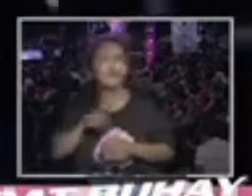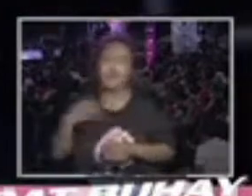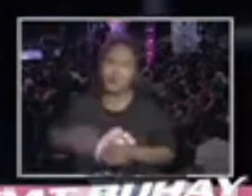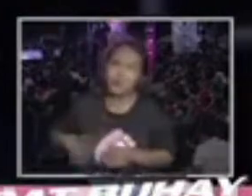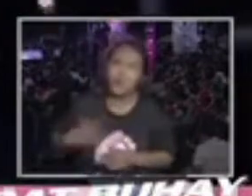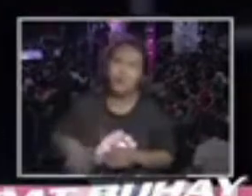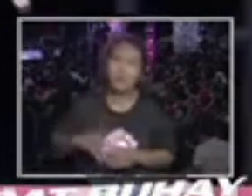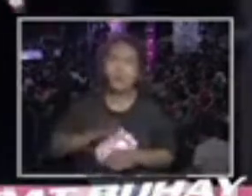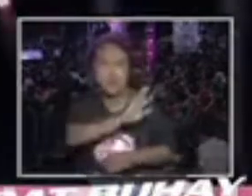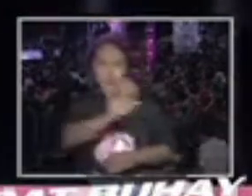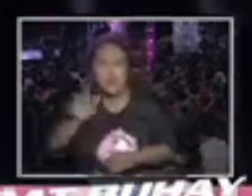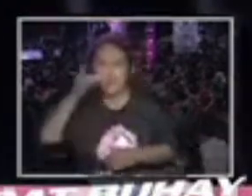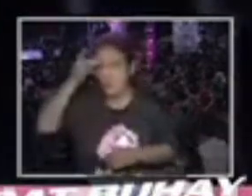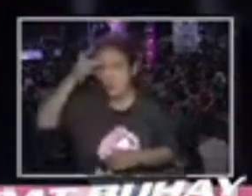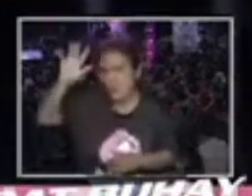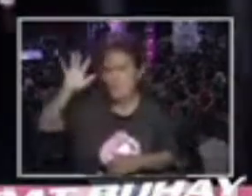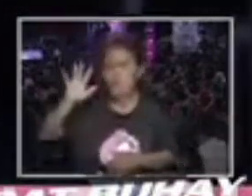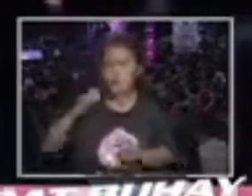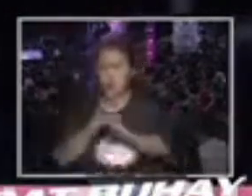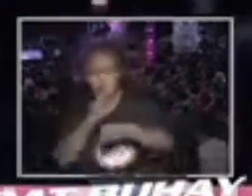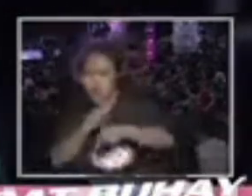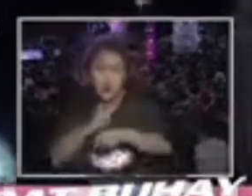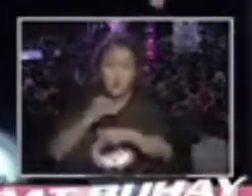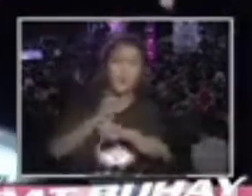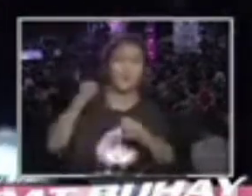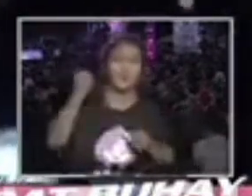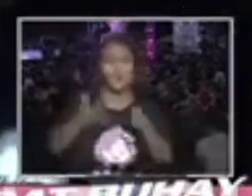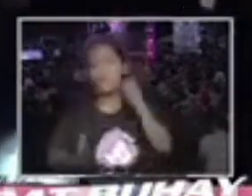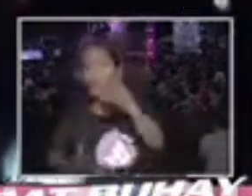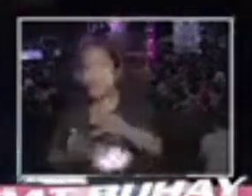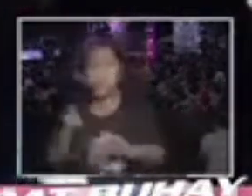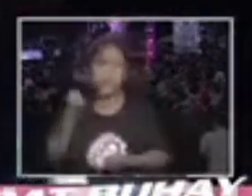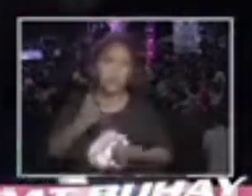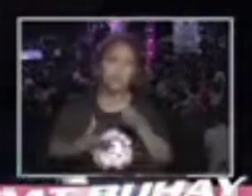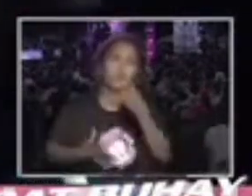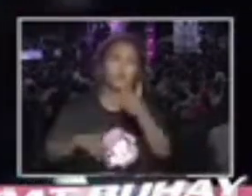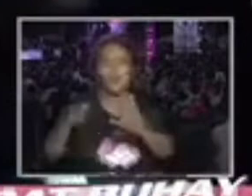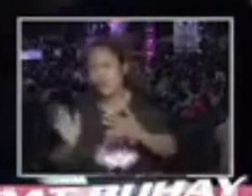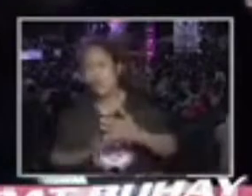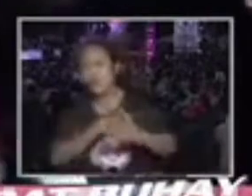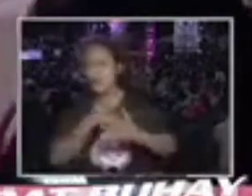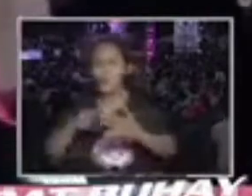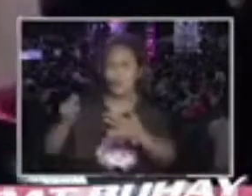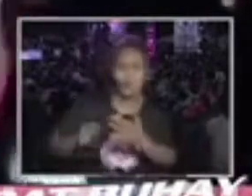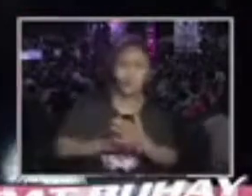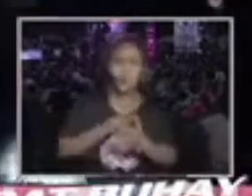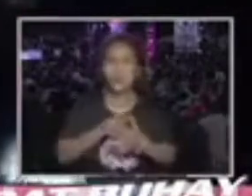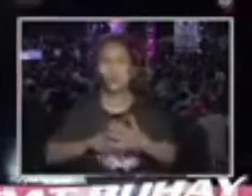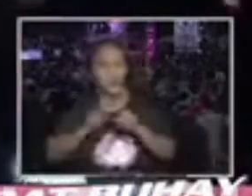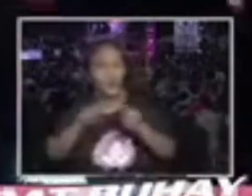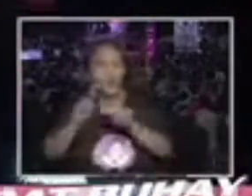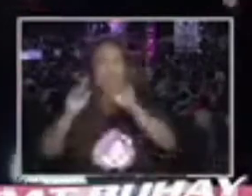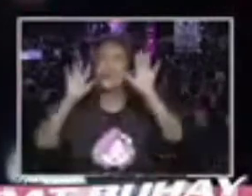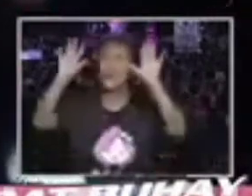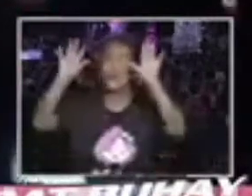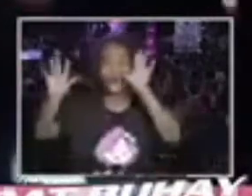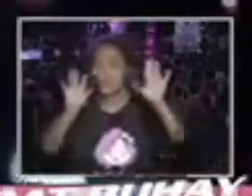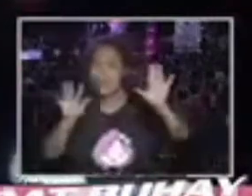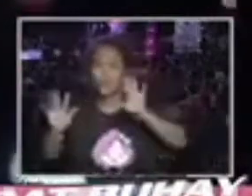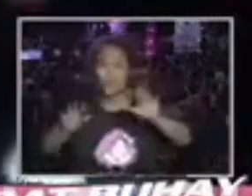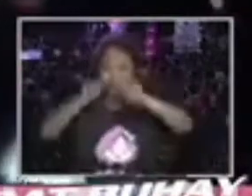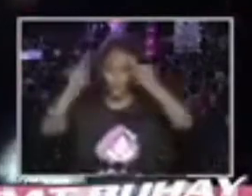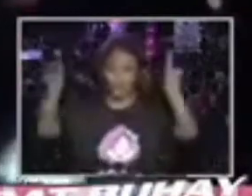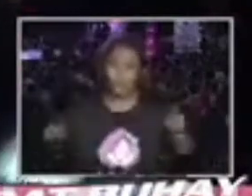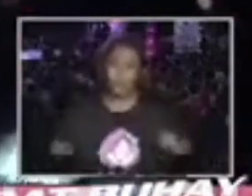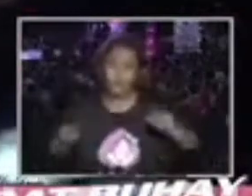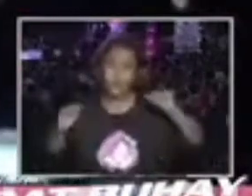Ibinuhos ang inyong talento sa paggawa ng mga kanta, ng tula, ng mga mural, ng mga